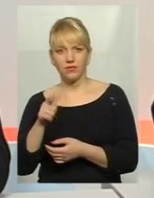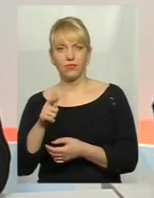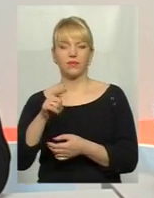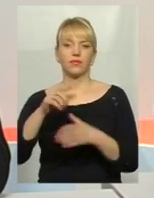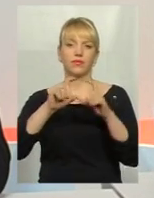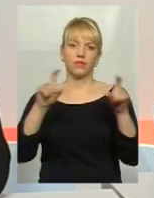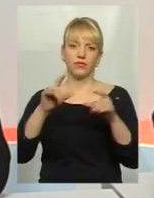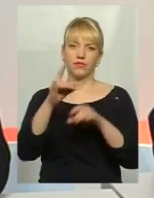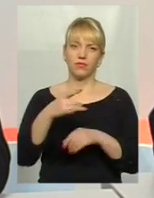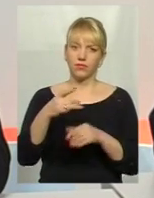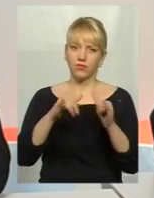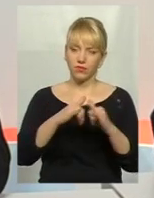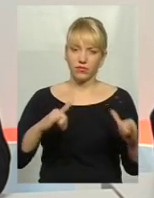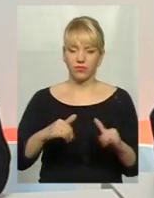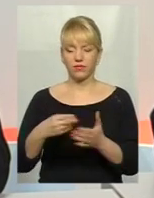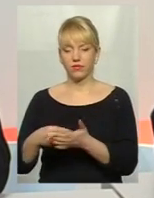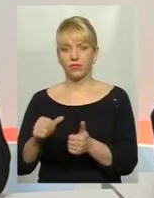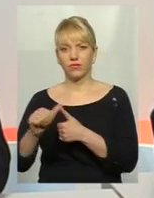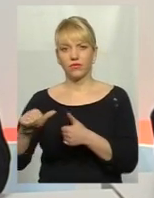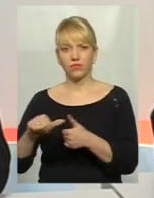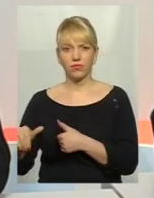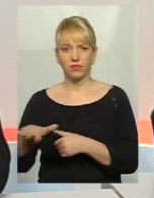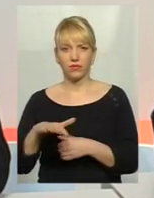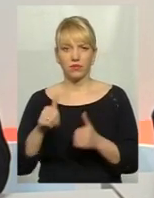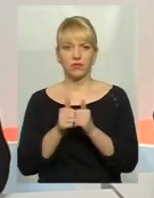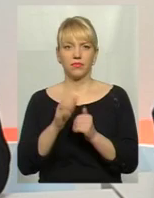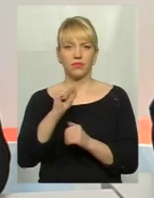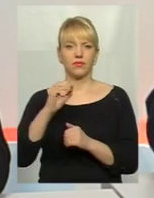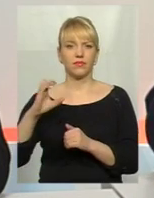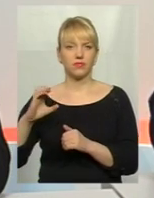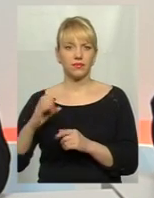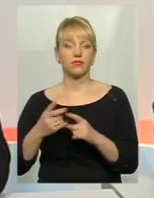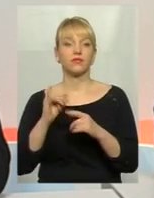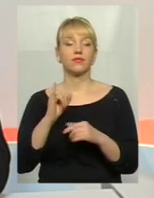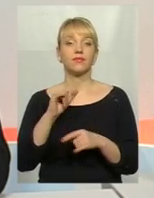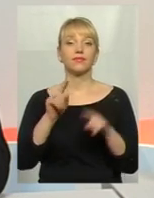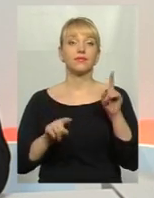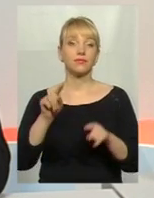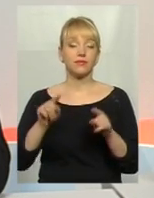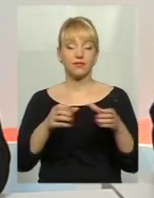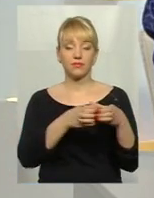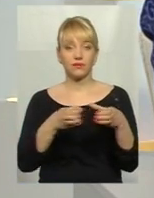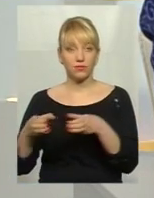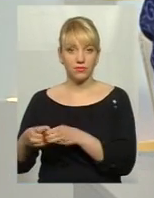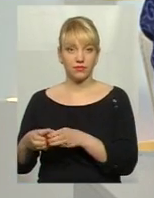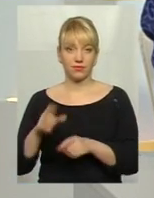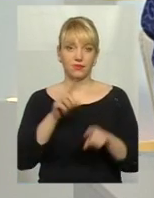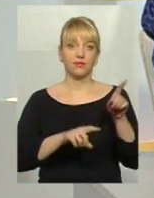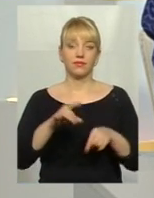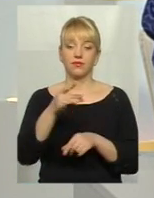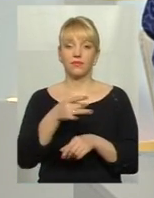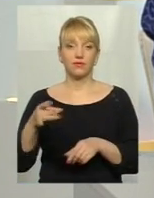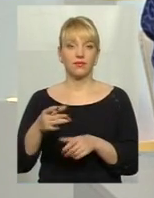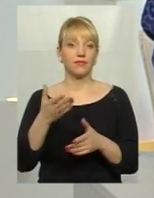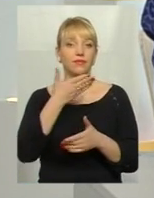регіонального розвитку, фінансування окремих територій біля атомної станції. І деякі і громади, і райони виявилися